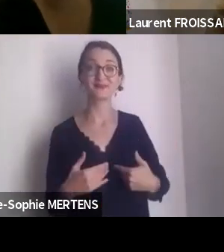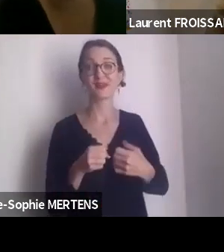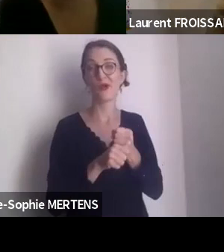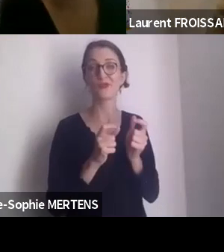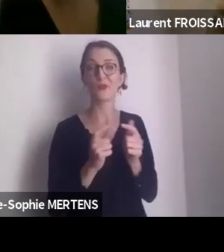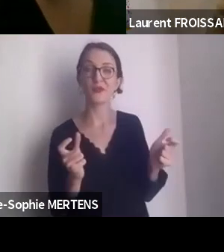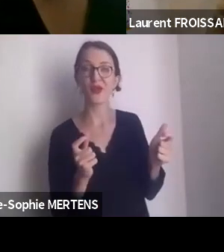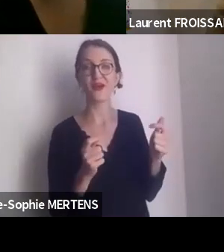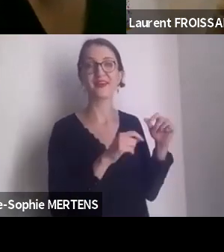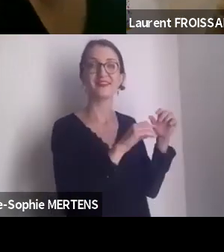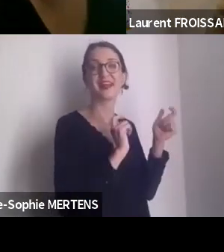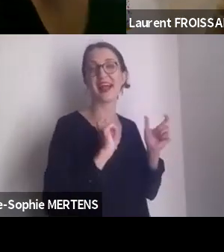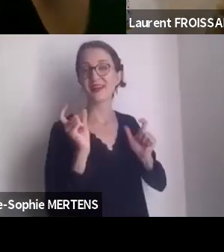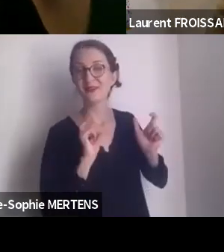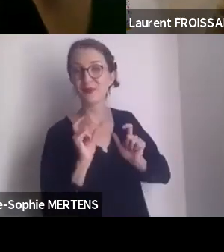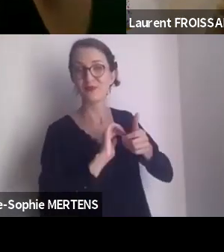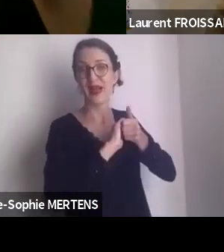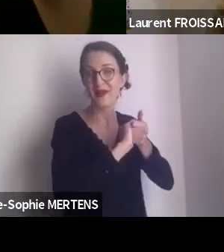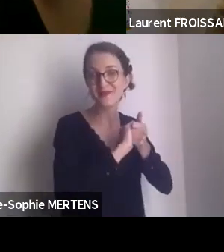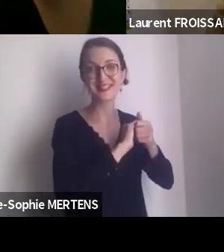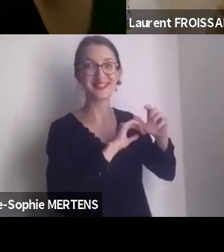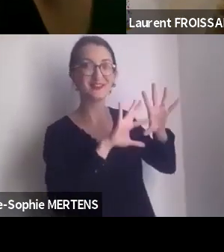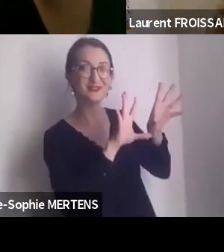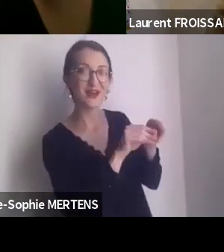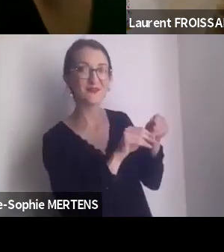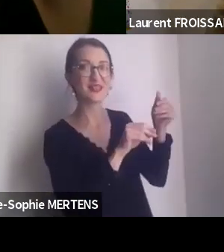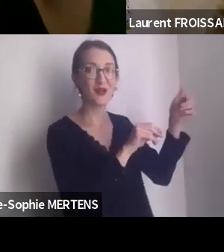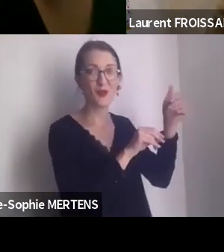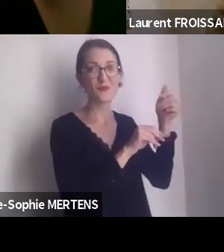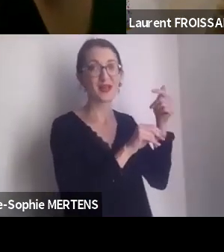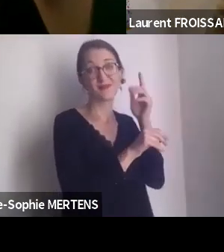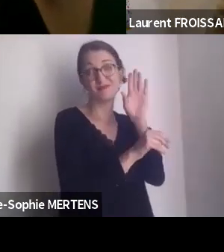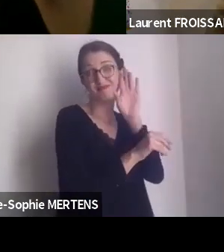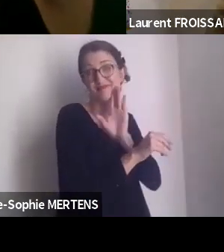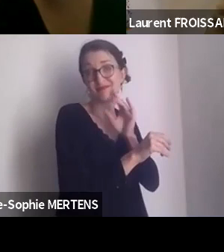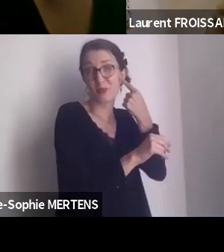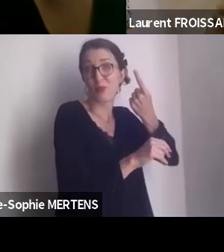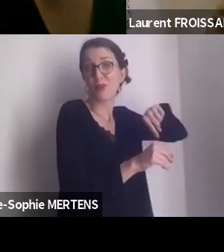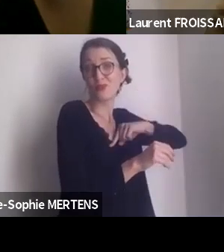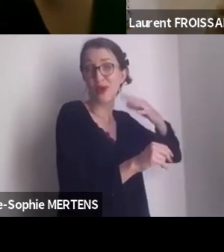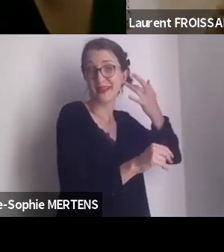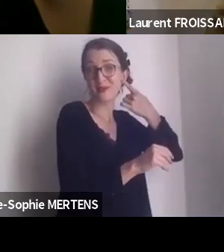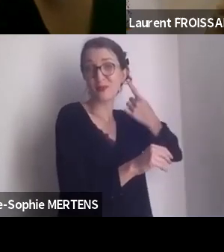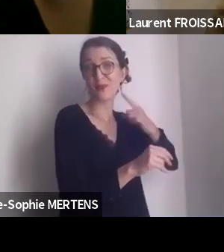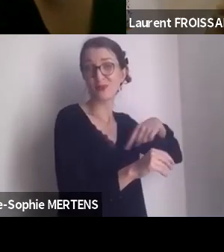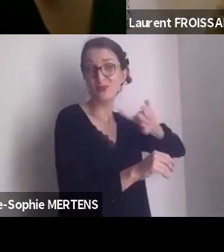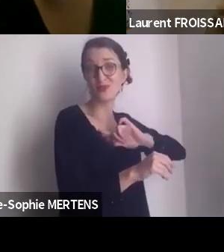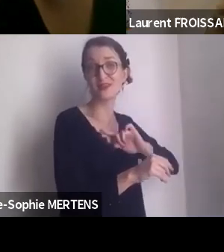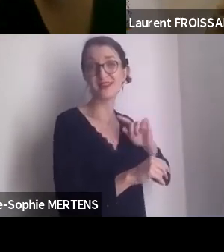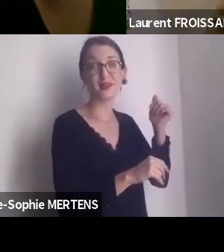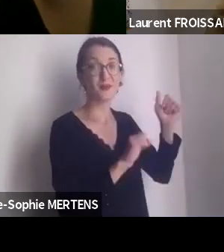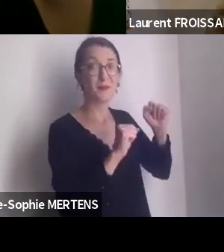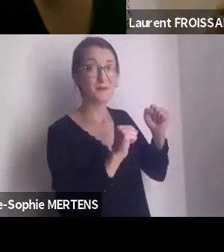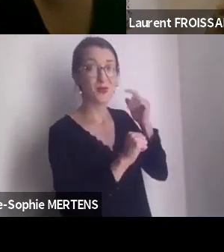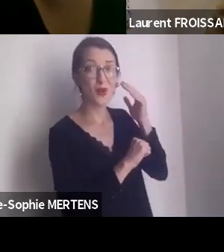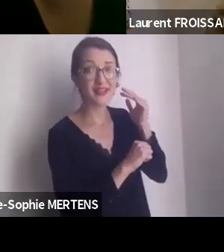sont bienveillants. Donc, ils veulent notre bien, ils veulent nous aider, ils peuvent parfois être inquiets. Mais la première chose, c'est déjà de croire en soi, sans excès